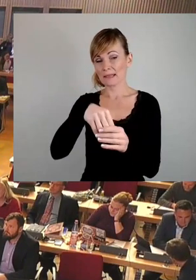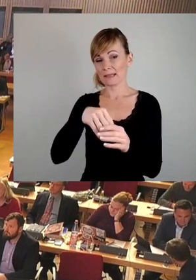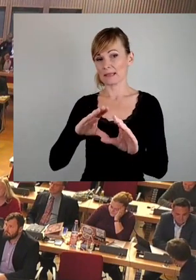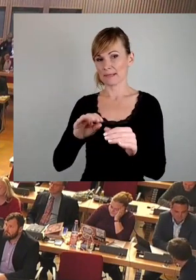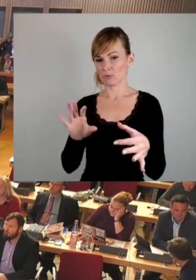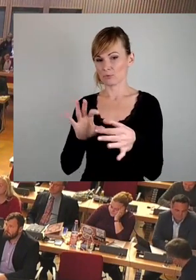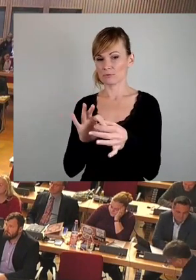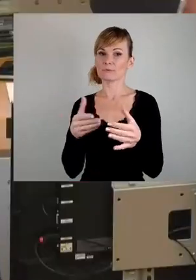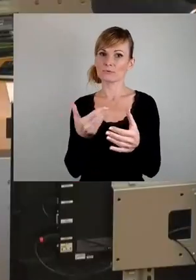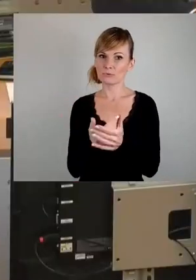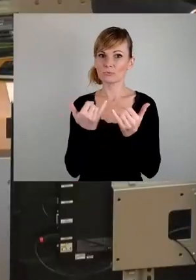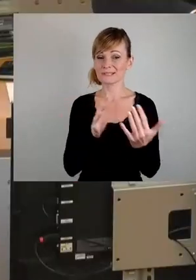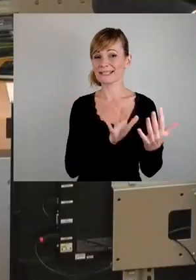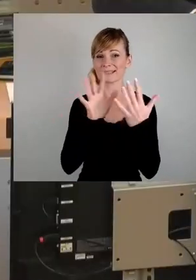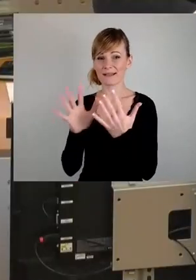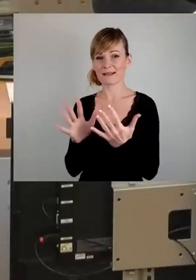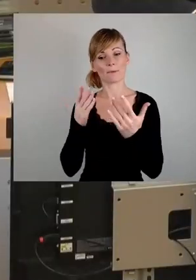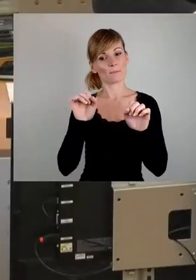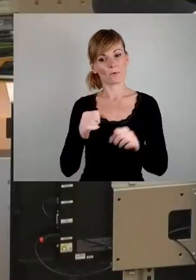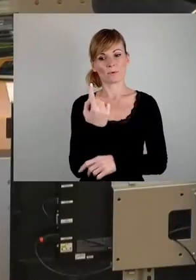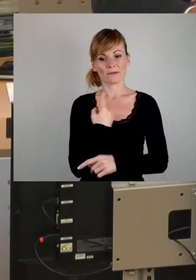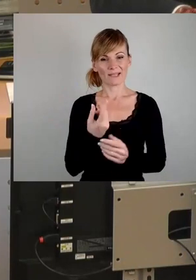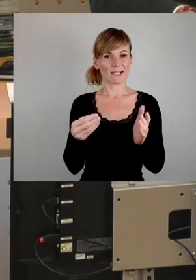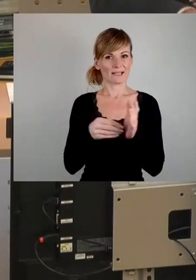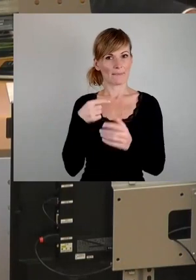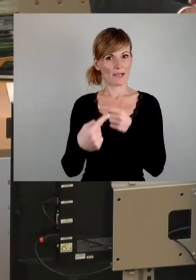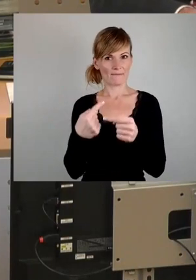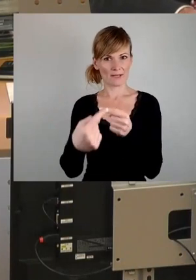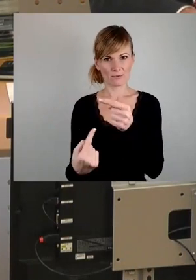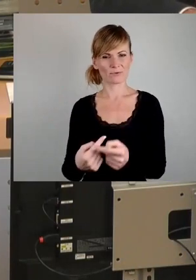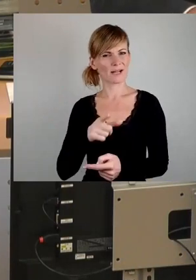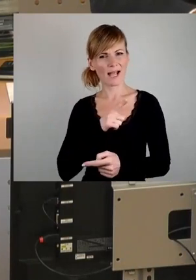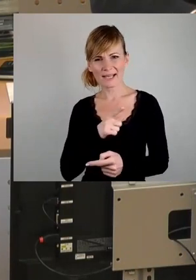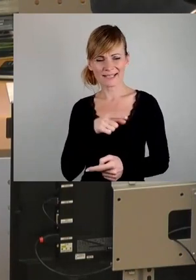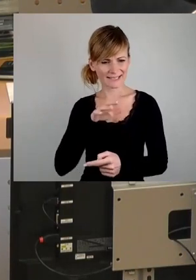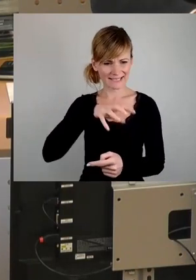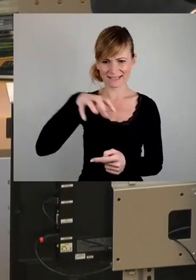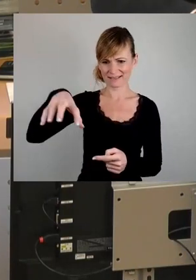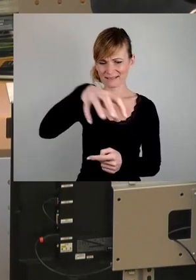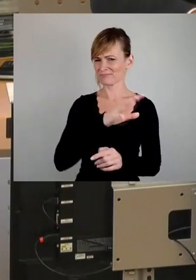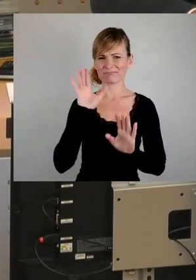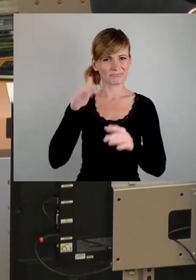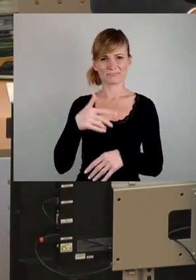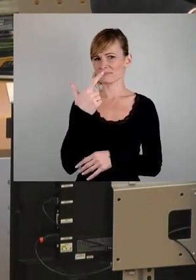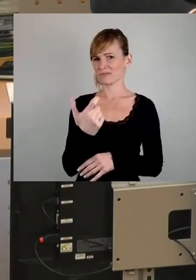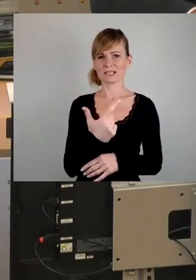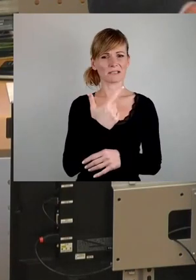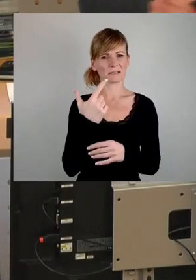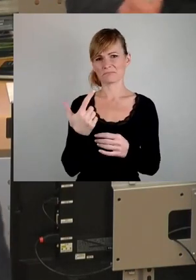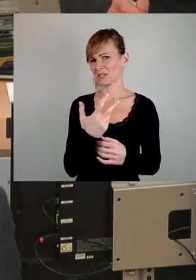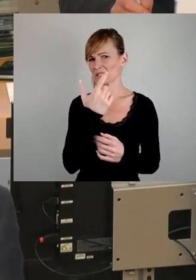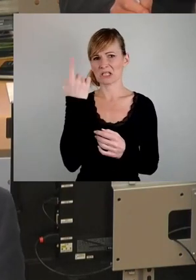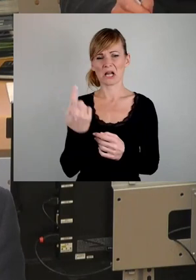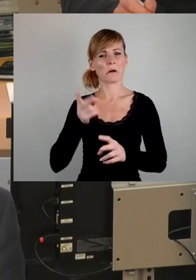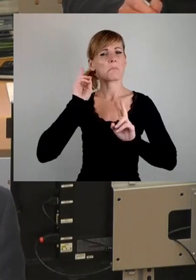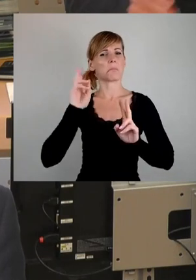Stadt zu entwickeln, die ansonsten noch über Jahrzehnte brach liegen würden. Wir werden mit dem Südpark nicht